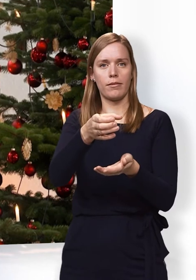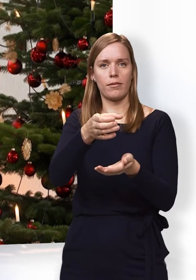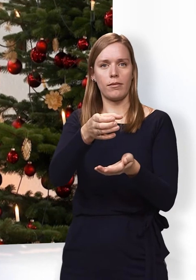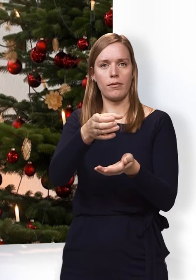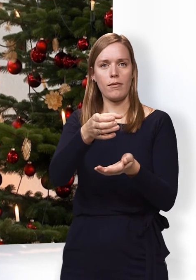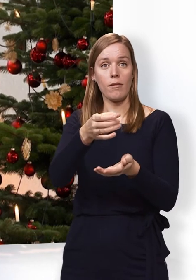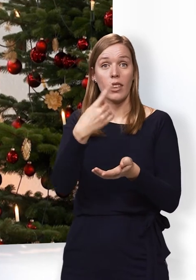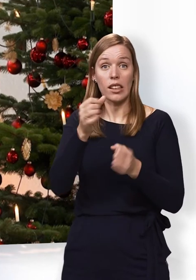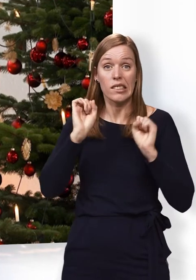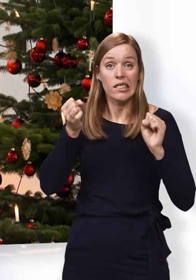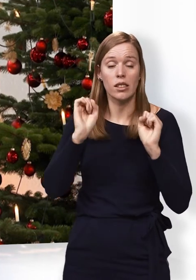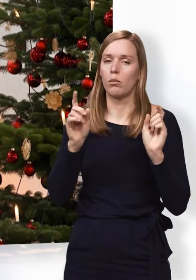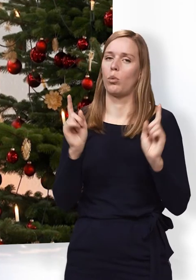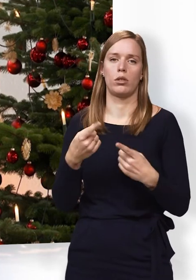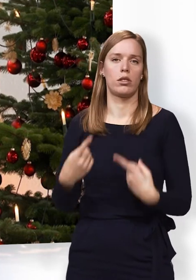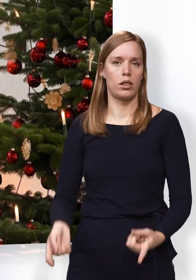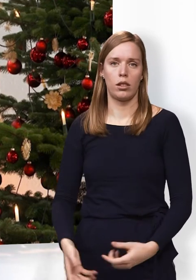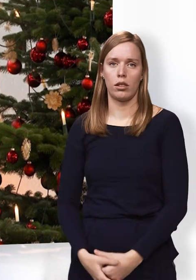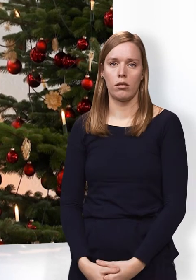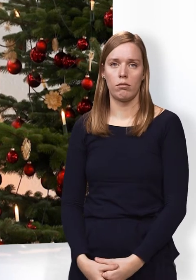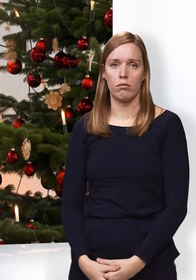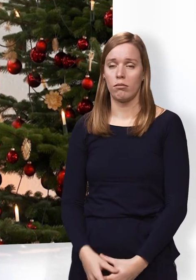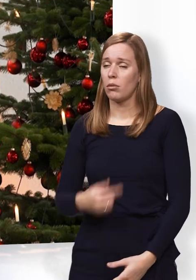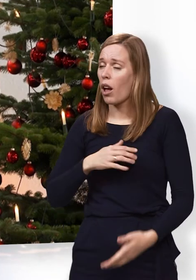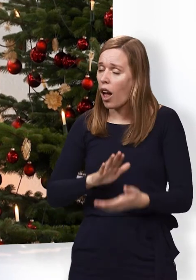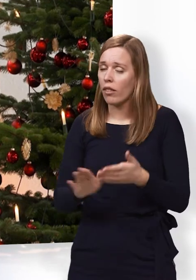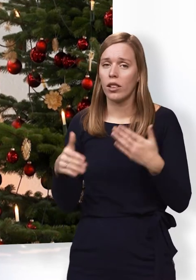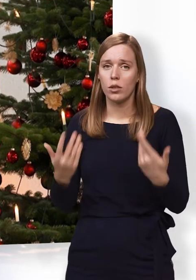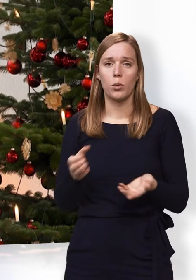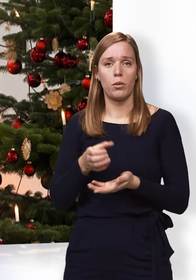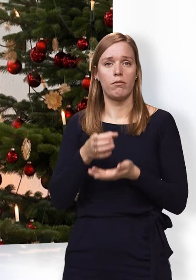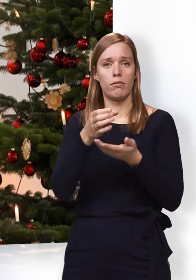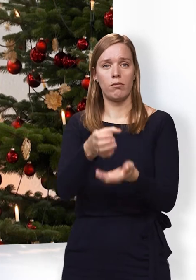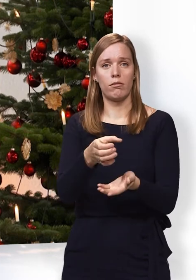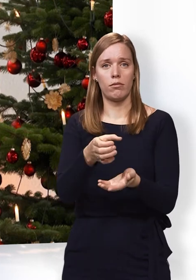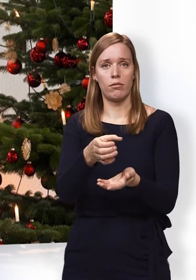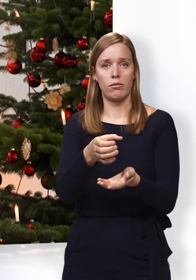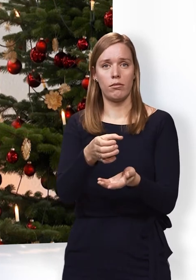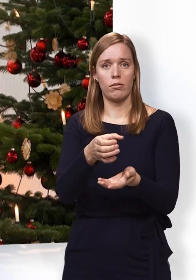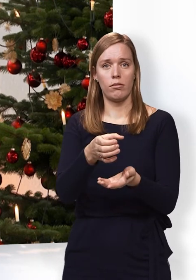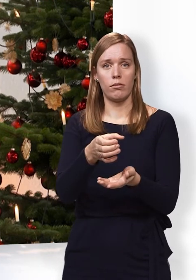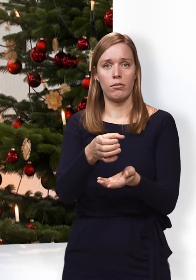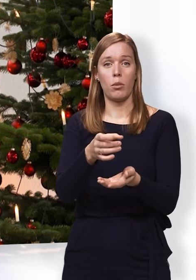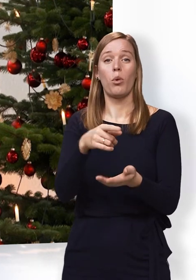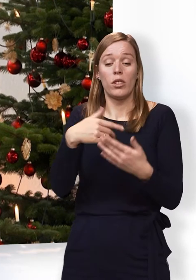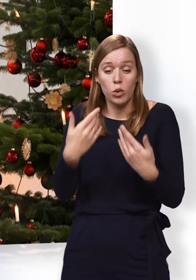Und du musst nichts dafür tun. Ich gebe es dir umsonst, damit du es